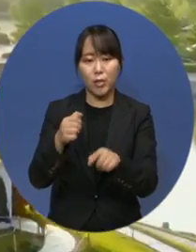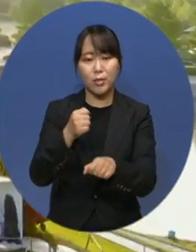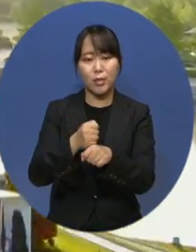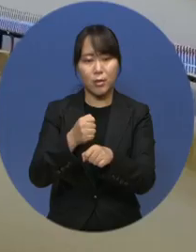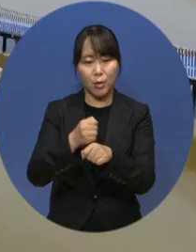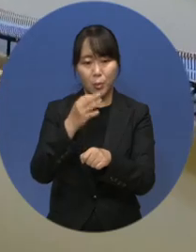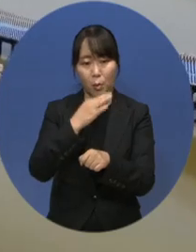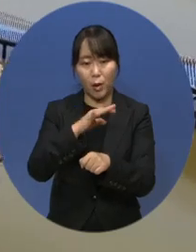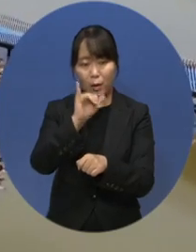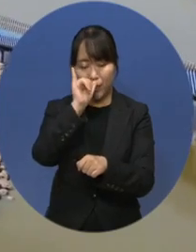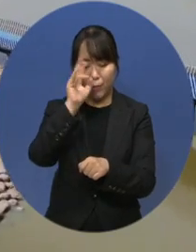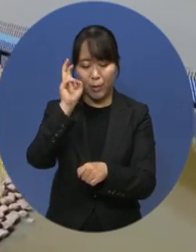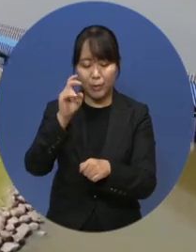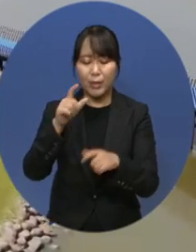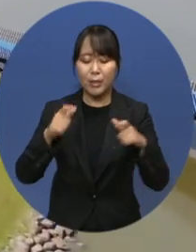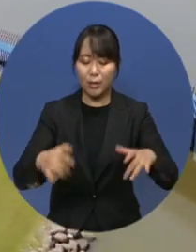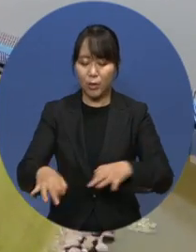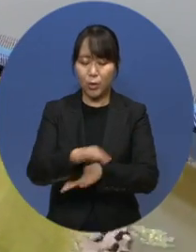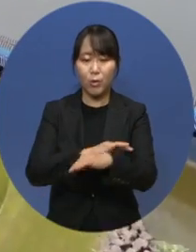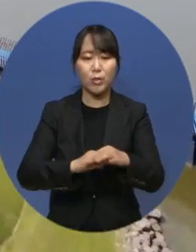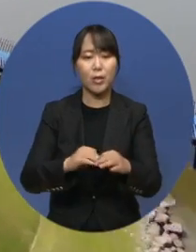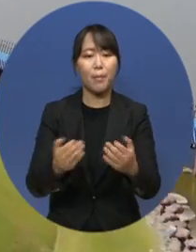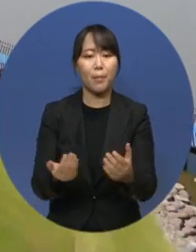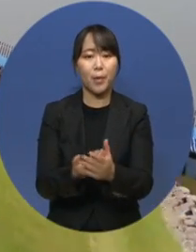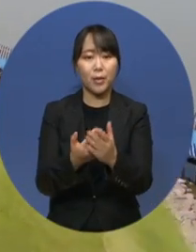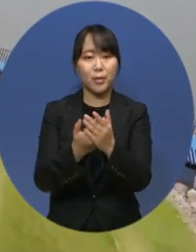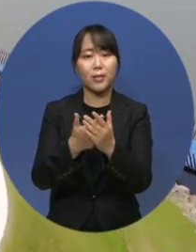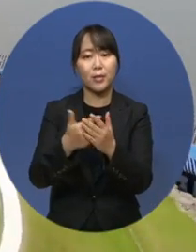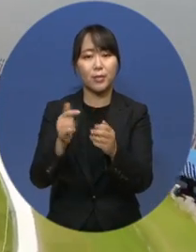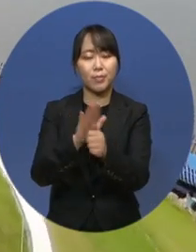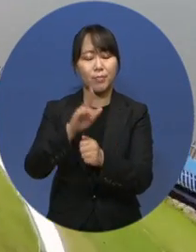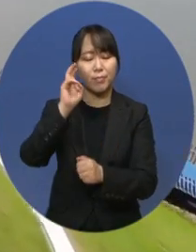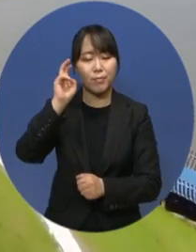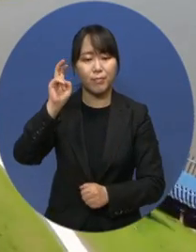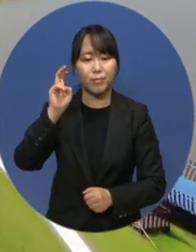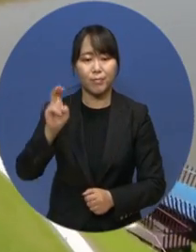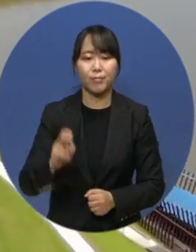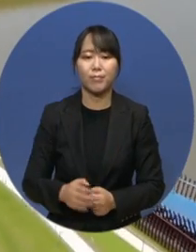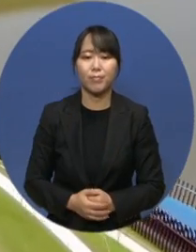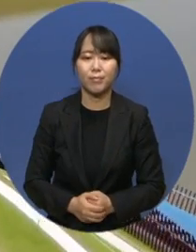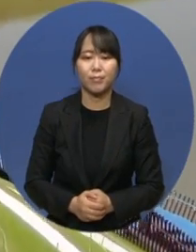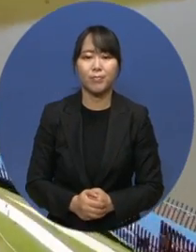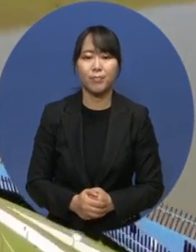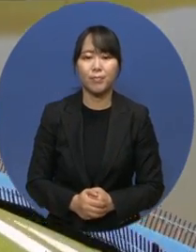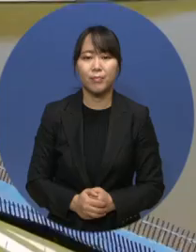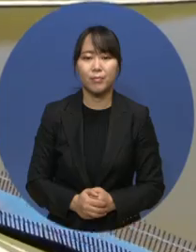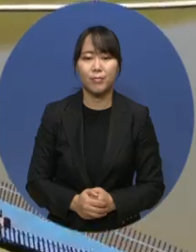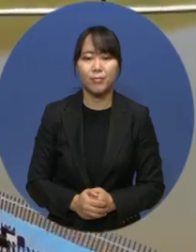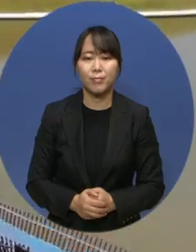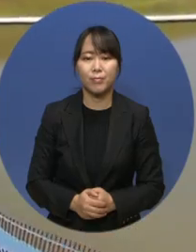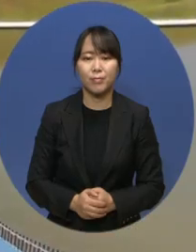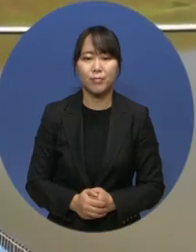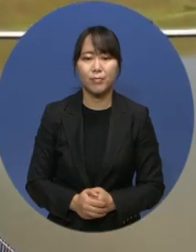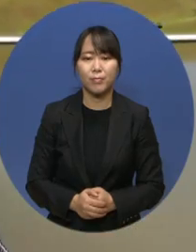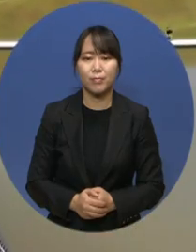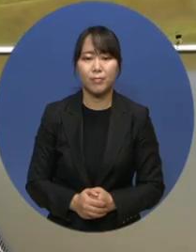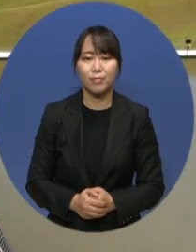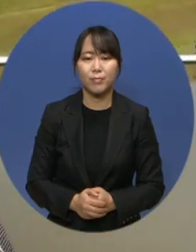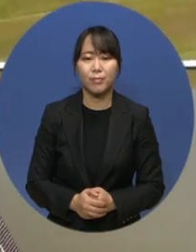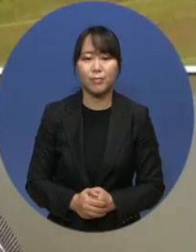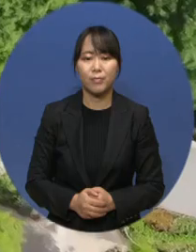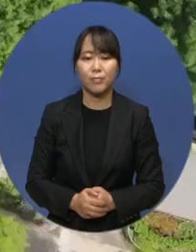유발 효과가 예측돼 지역 경제 활성화에 크게 이바지할 것으로 기대되고 있습니다. 복지TV